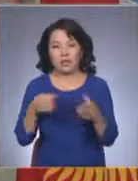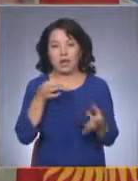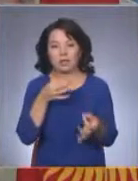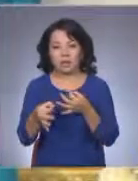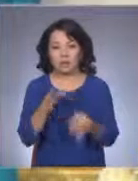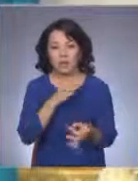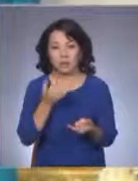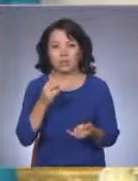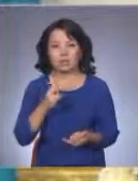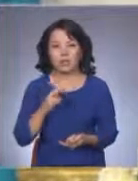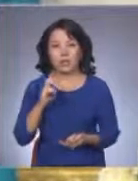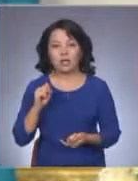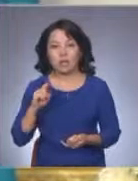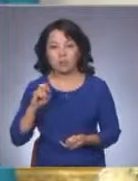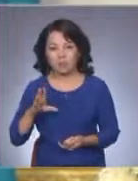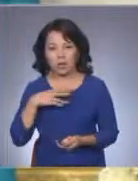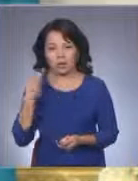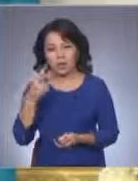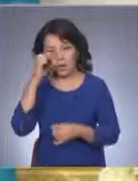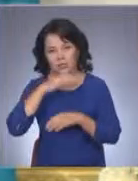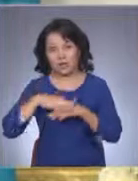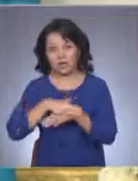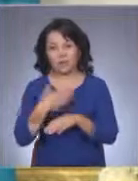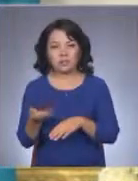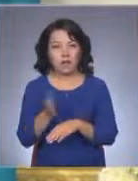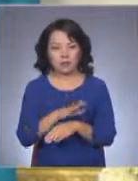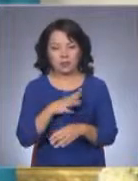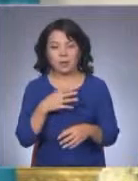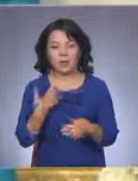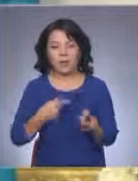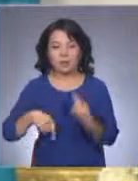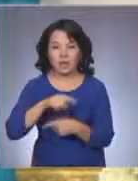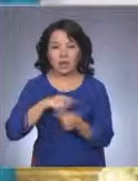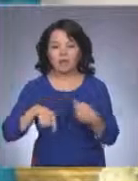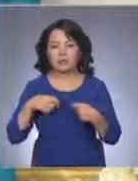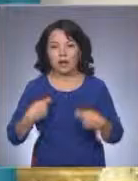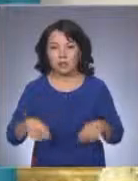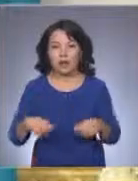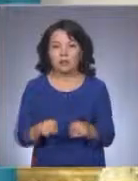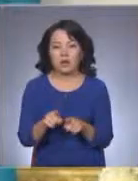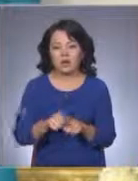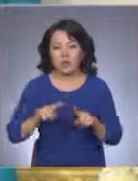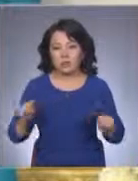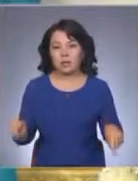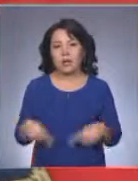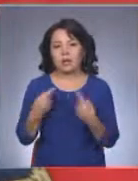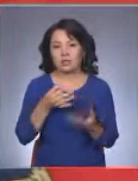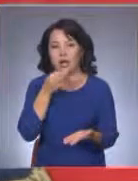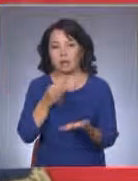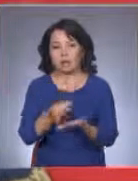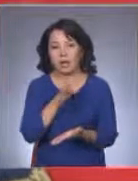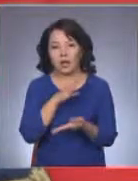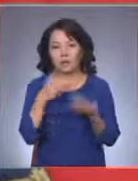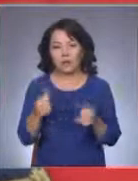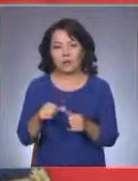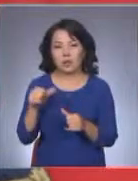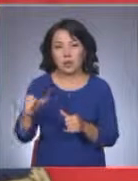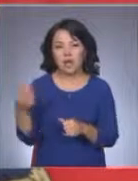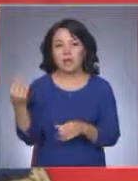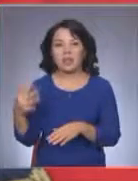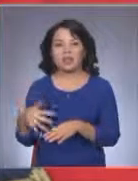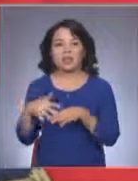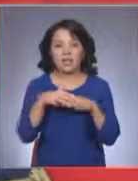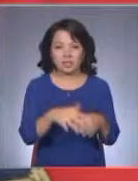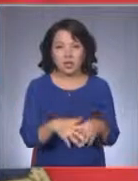Сөз арасында Нұрсұлтан Назарбаев екі ел арасындағы тауар айналымын одан әрі жандандыра түсуге жағдай жасалатынын айтты. Бұдан бөлек